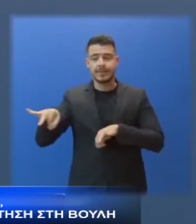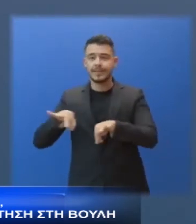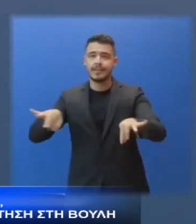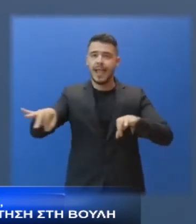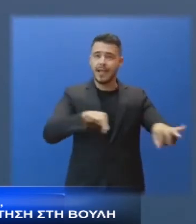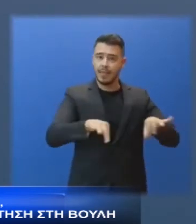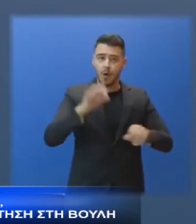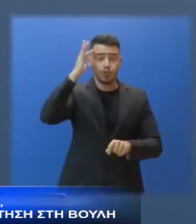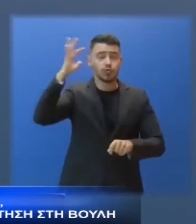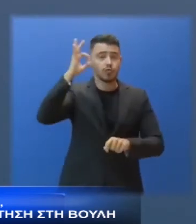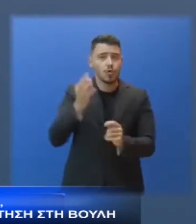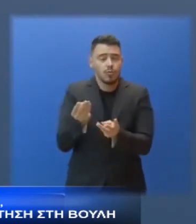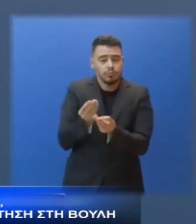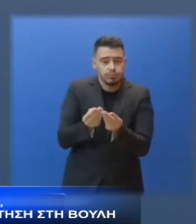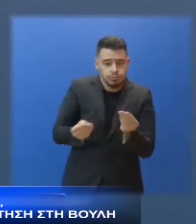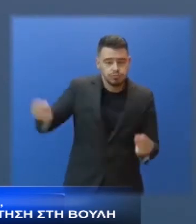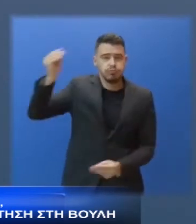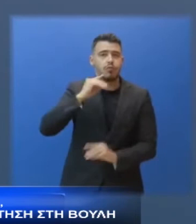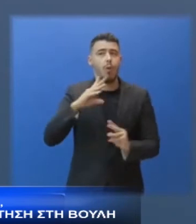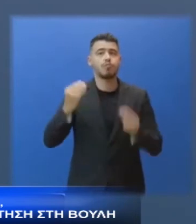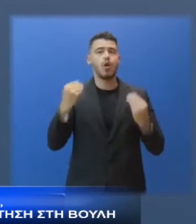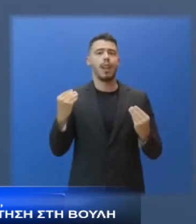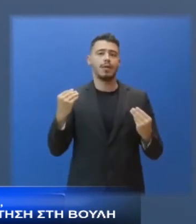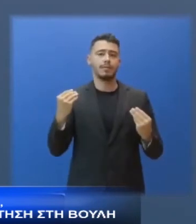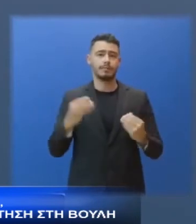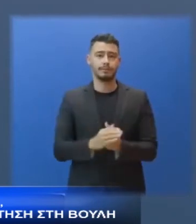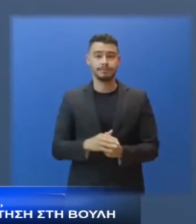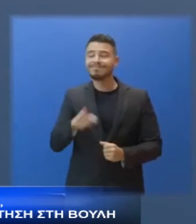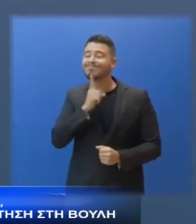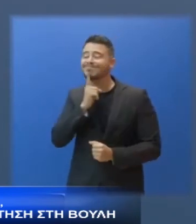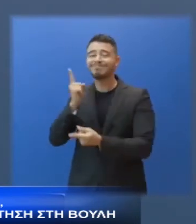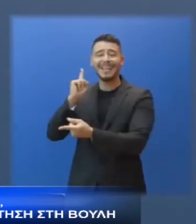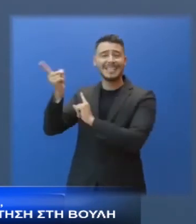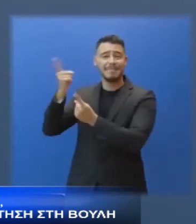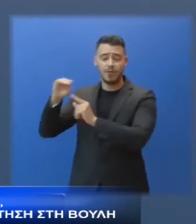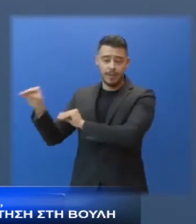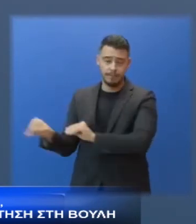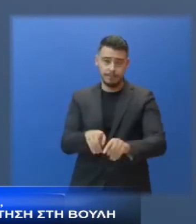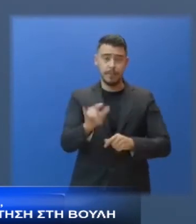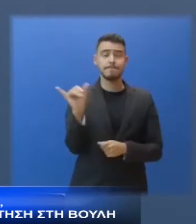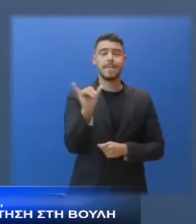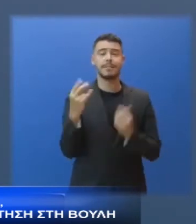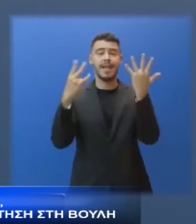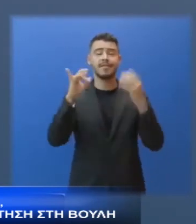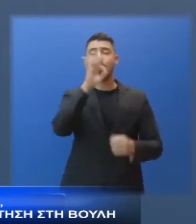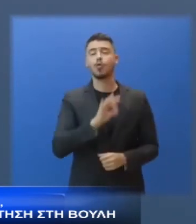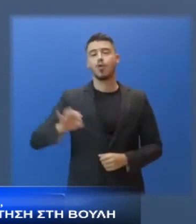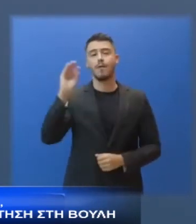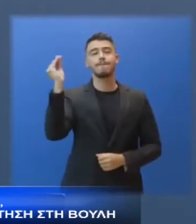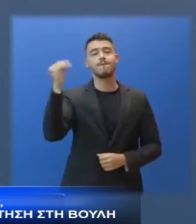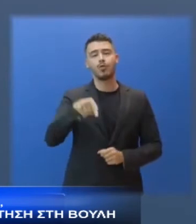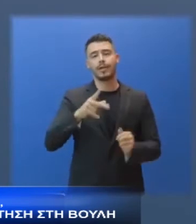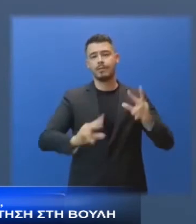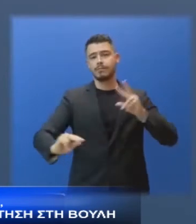δύναμη. Η Συμφωνία κατατέθηκε για κύρωση στη Βουλή και η σχετική συζήτηση θα γίνει την 5η-7 Οκτωβρίου. Με δεδομένο ότι